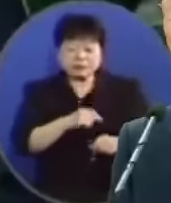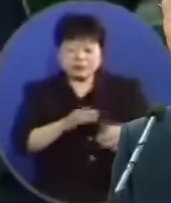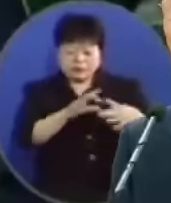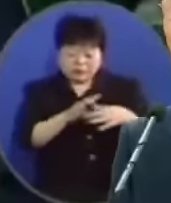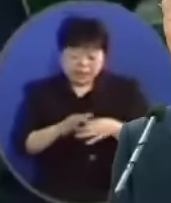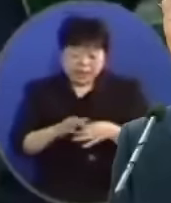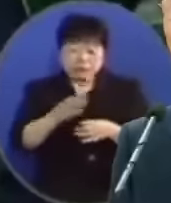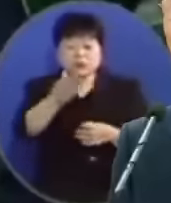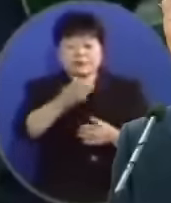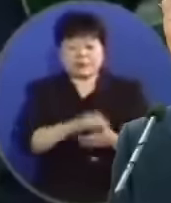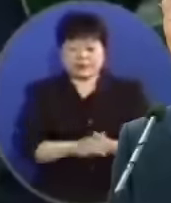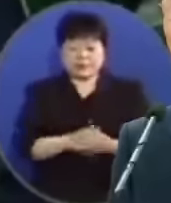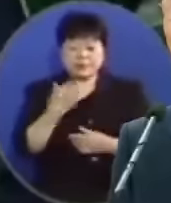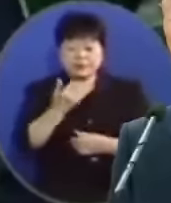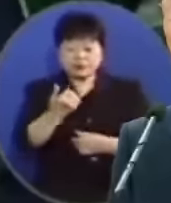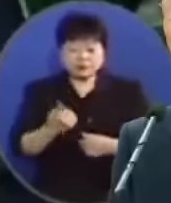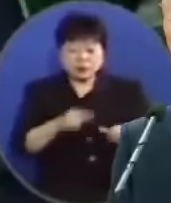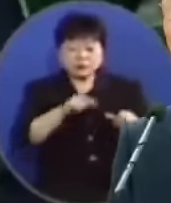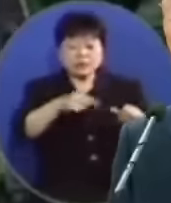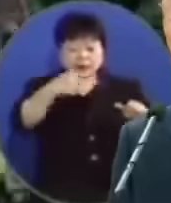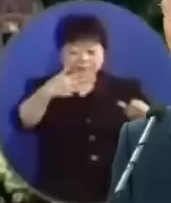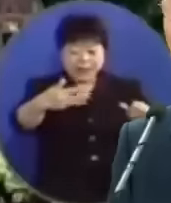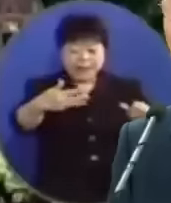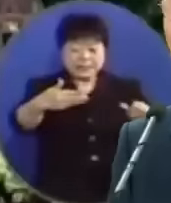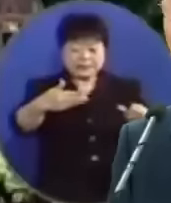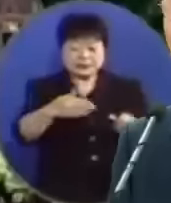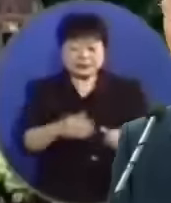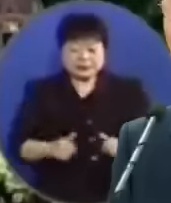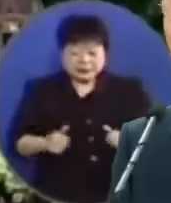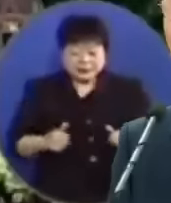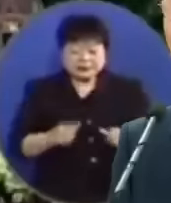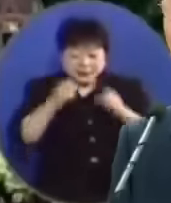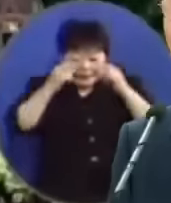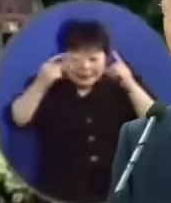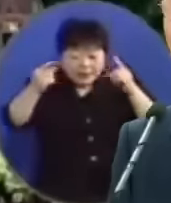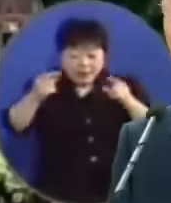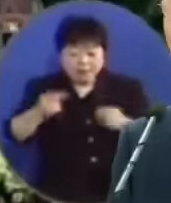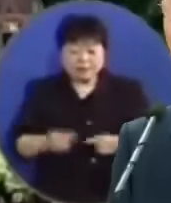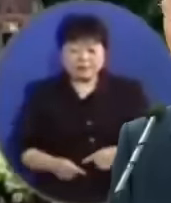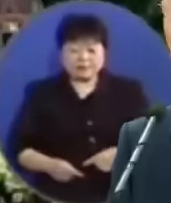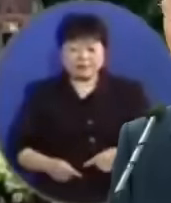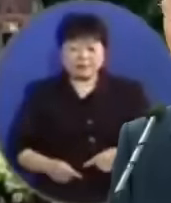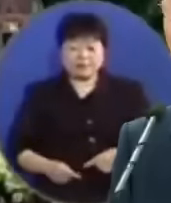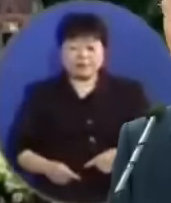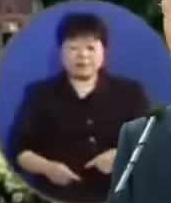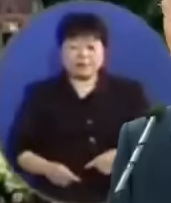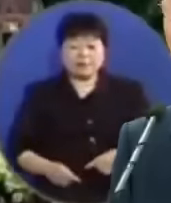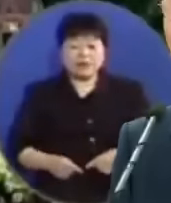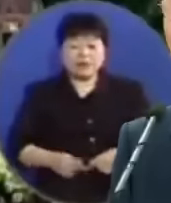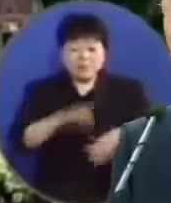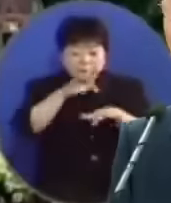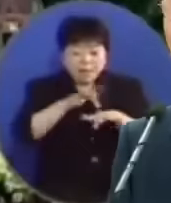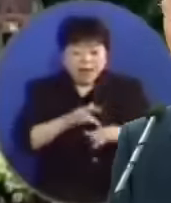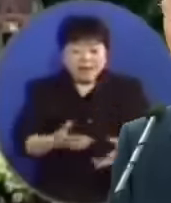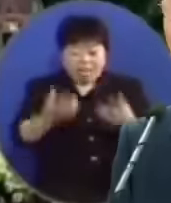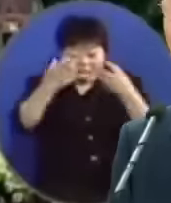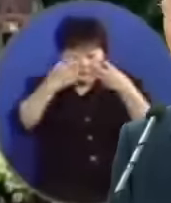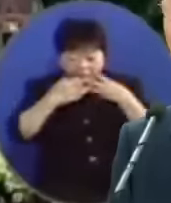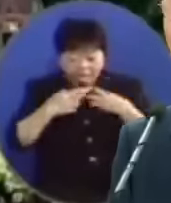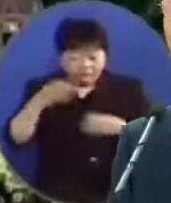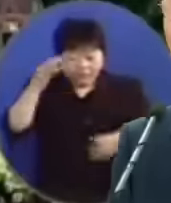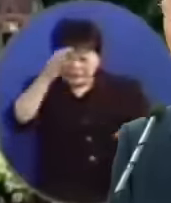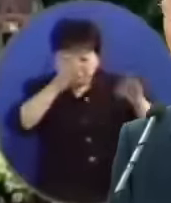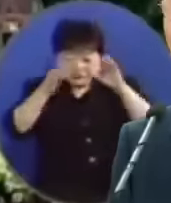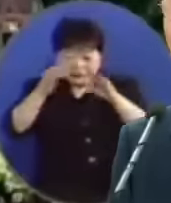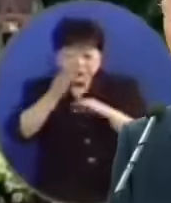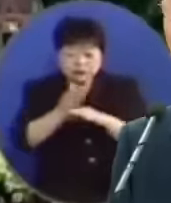있는 것입니다. 베드로전서 5장 8절로 9절에 근신하라 깨어라 너희 대적 마귀가 우는 사자같이 돌아다니며 삼킬 자를 찾나니